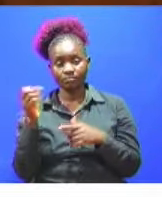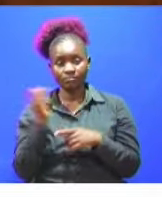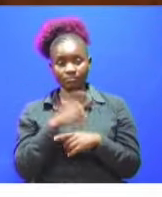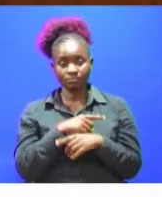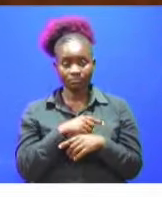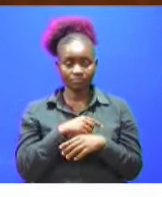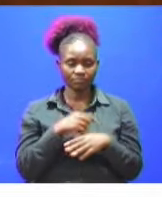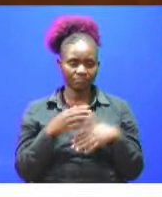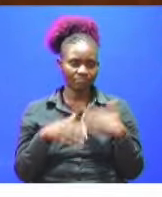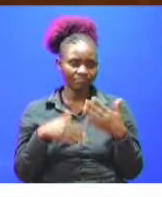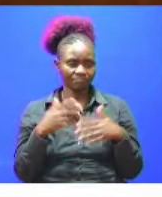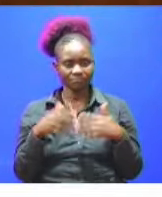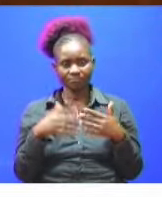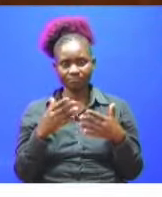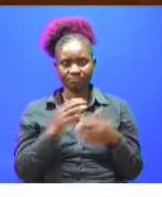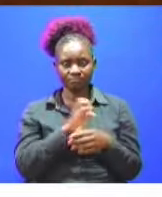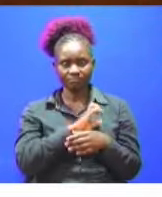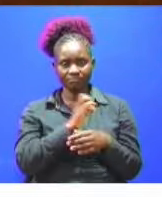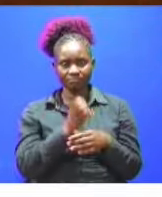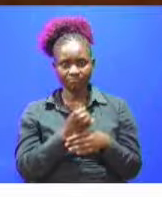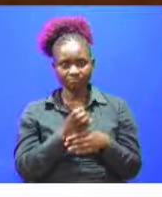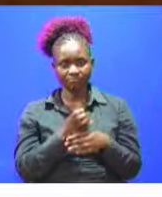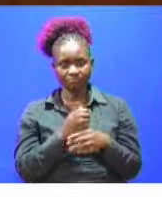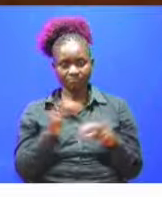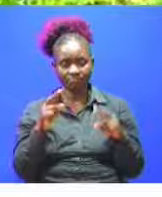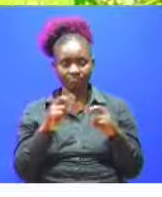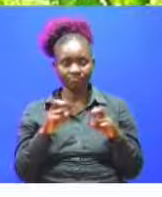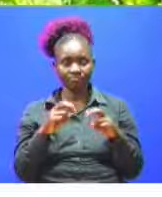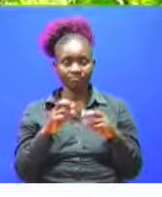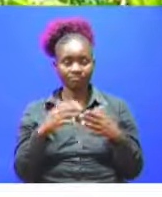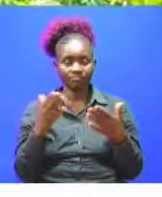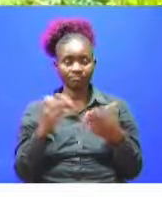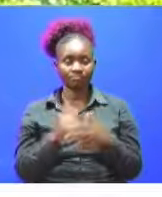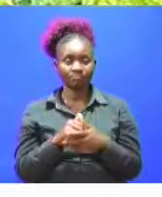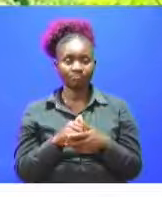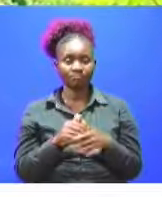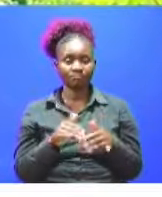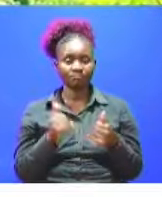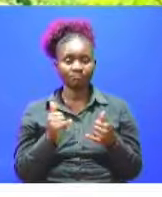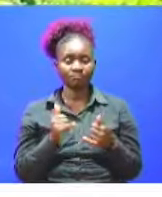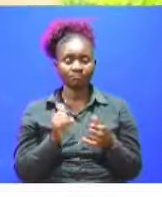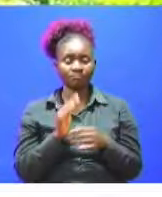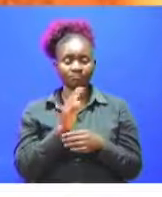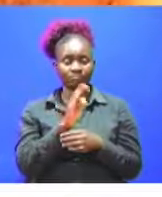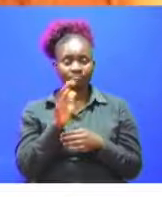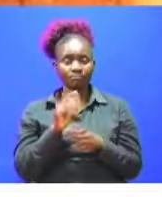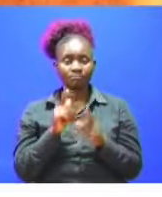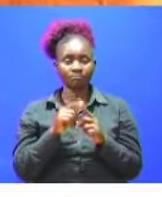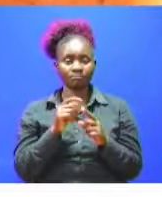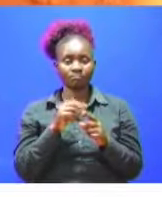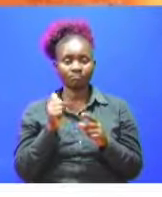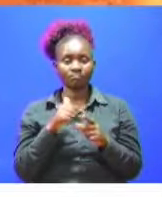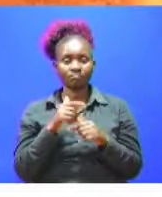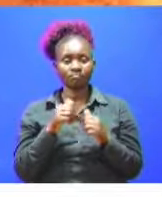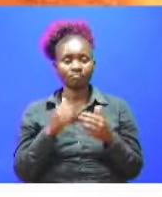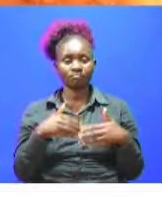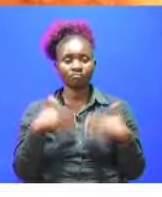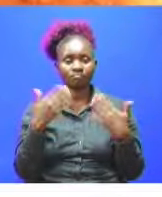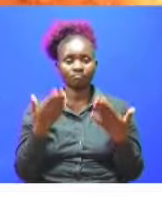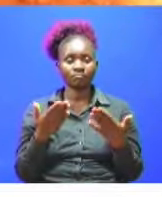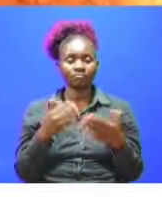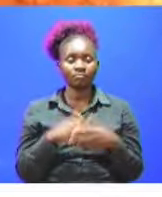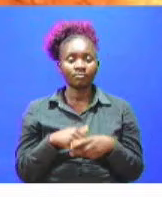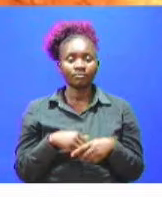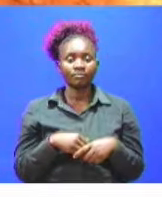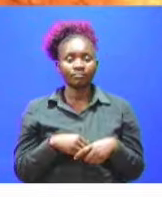least. Nera chanyo rechinguru, abega kukora nere elikiri. Nigo bono, baruro kuburia, gochia sabanto gwe sokia,